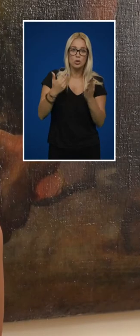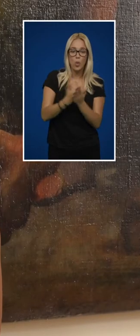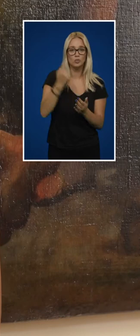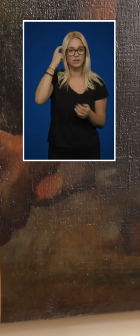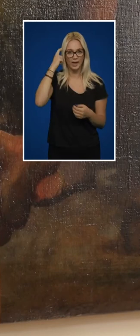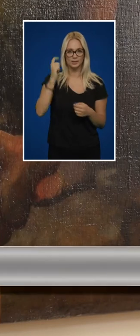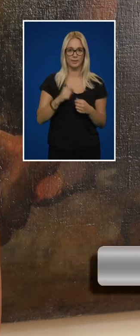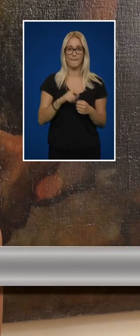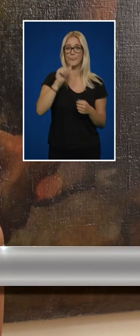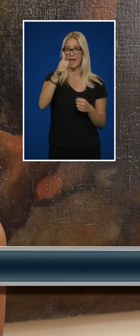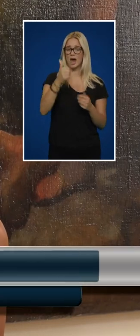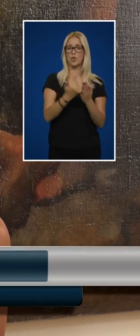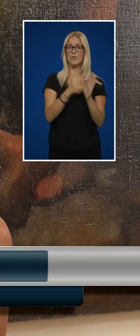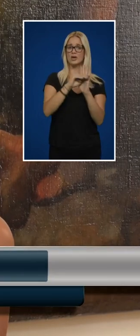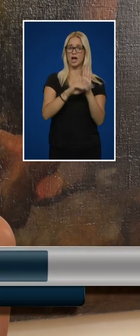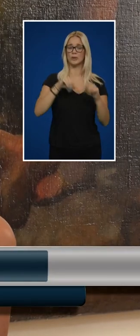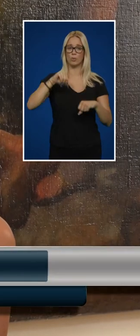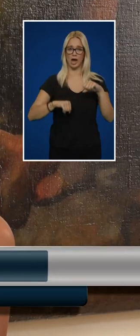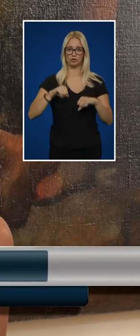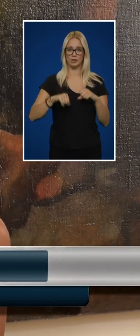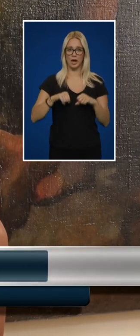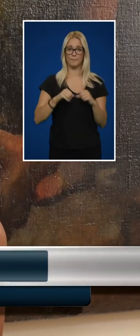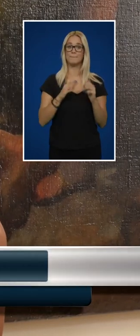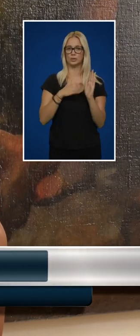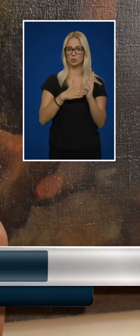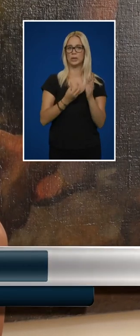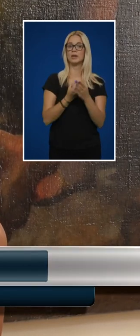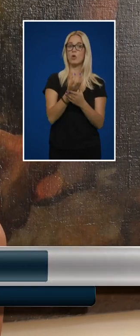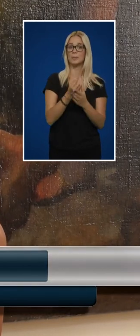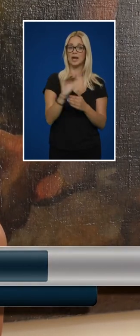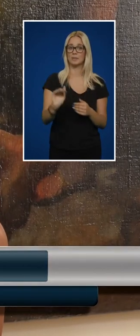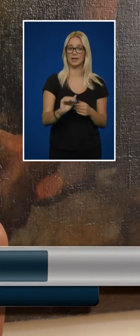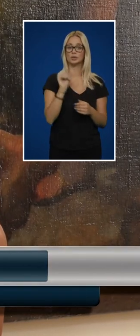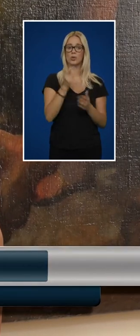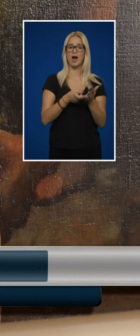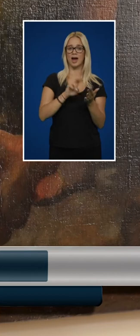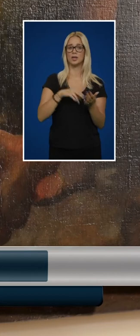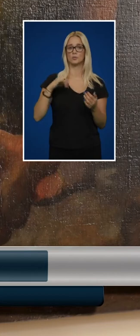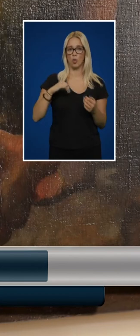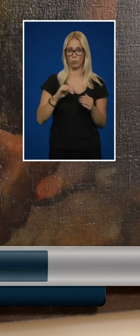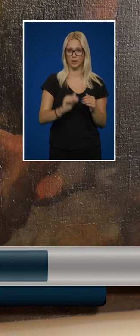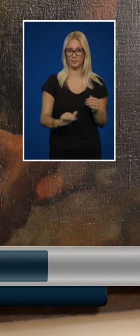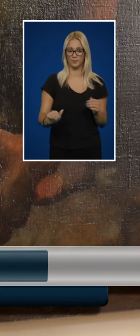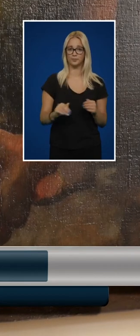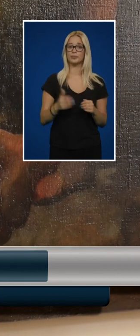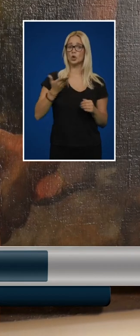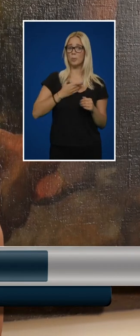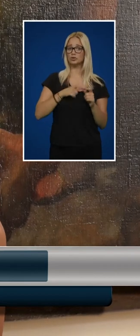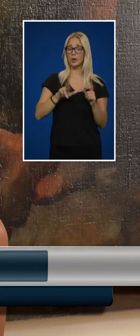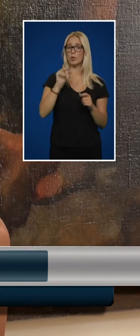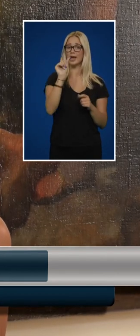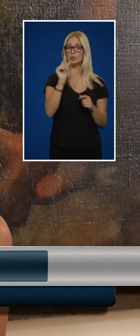kod starijih, zrelih ljudi koji nisu navikli na odvajanje otpada, dakle morate razvijati jednu novu svijest i jedan novi način